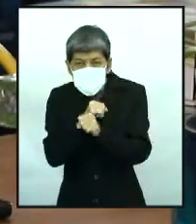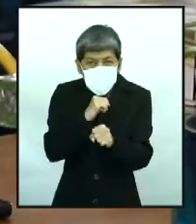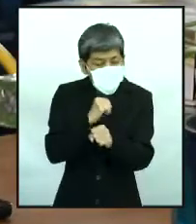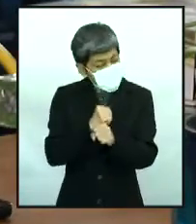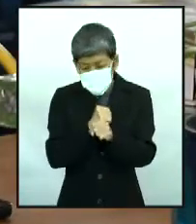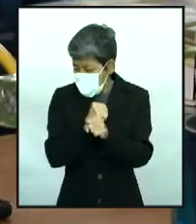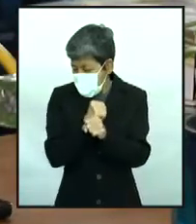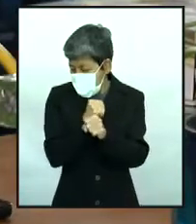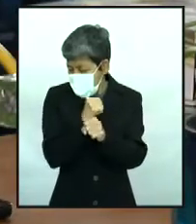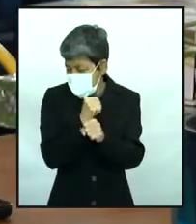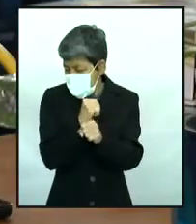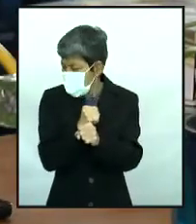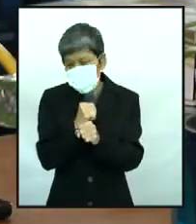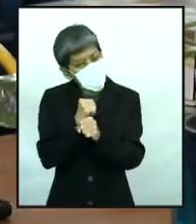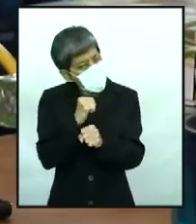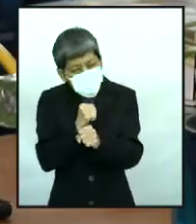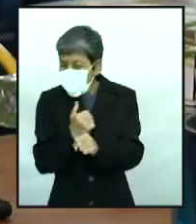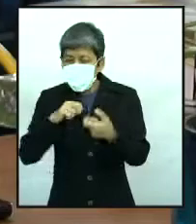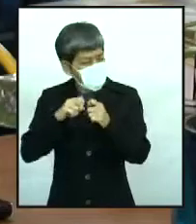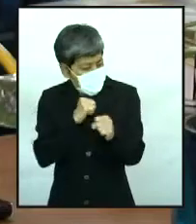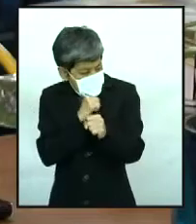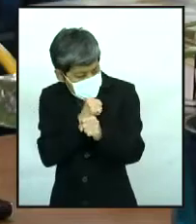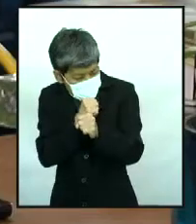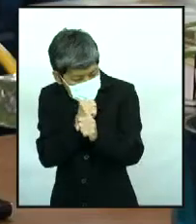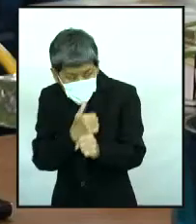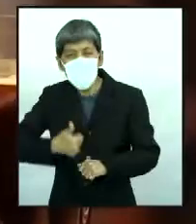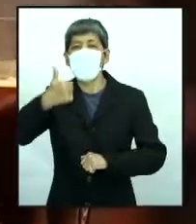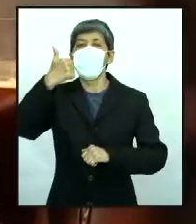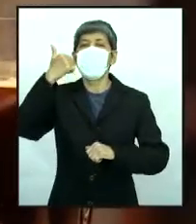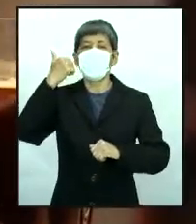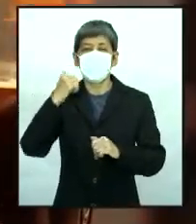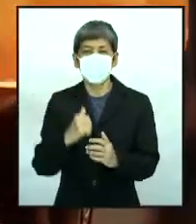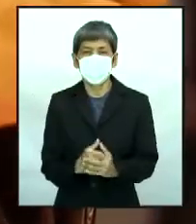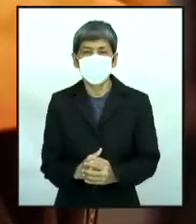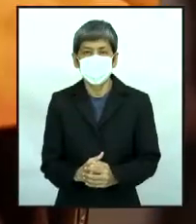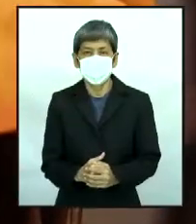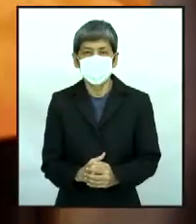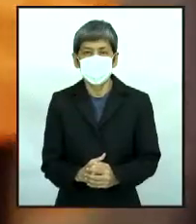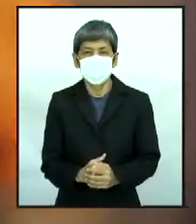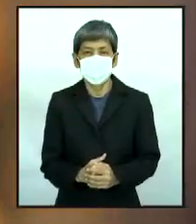าต้องทำให้เสร็จถ้าไม่เสร็จไม่เลิกมีปัญหาก็จะถามครูตลอดค่ะ